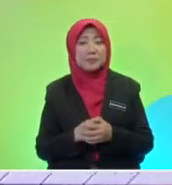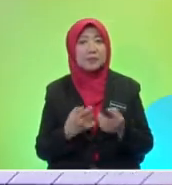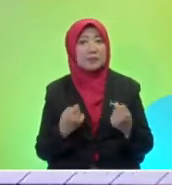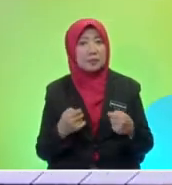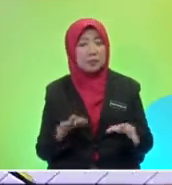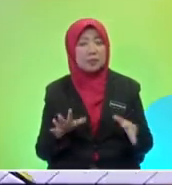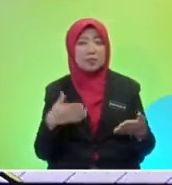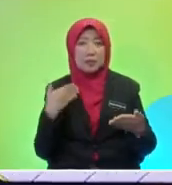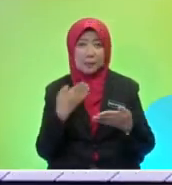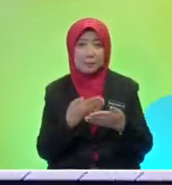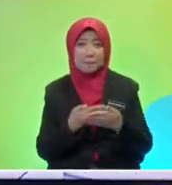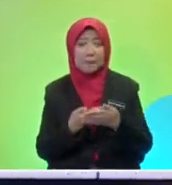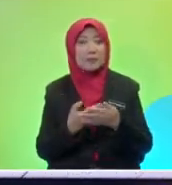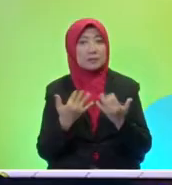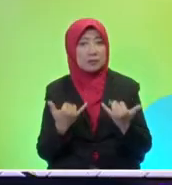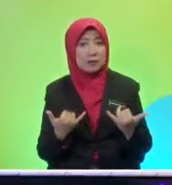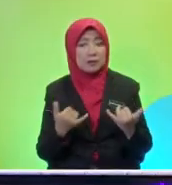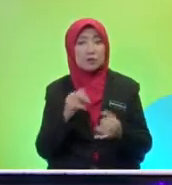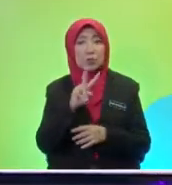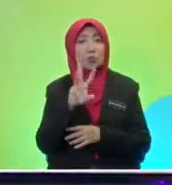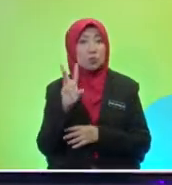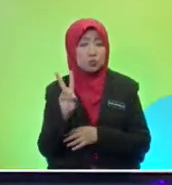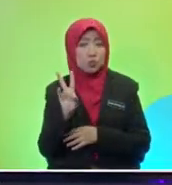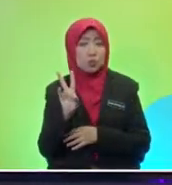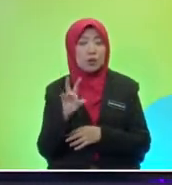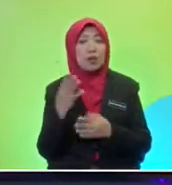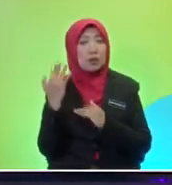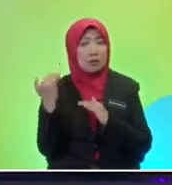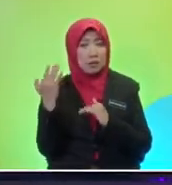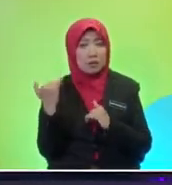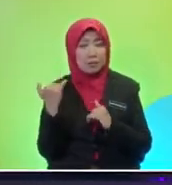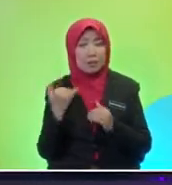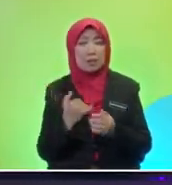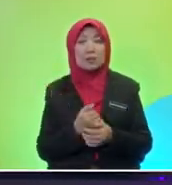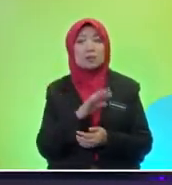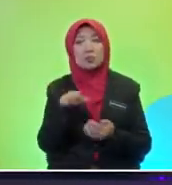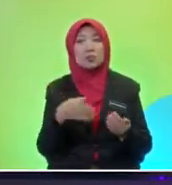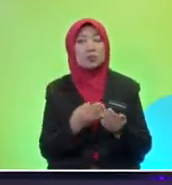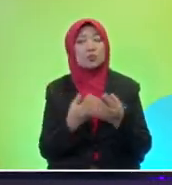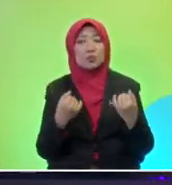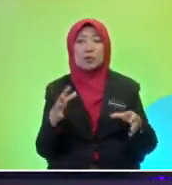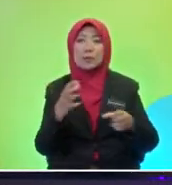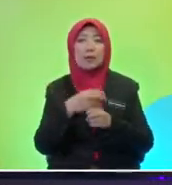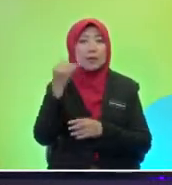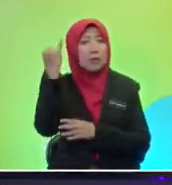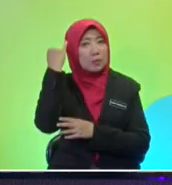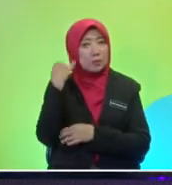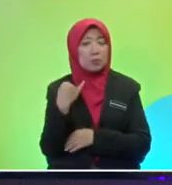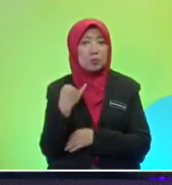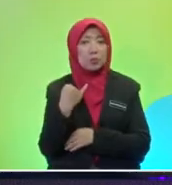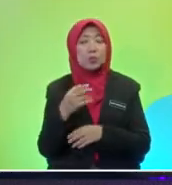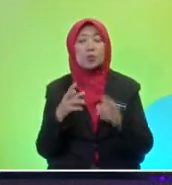sampai ke episode 27 dan harapnya semua penonton dapat meraih sebagai ilmu terutama guru-guru di sekolah